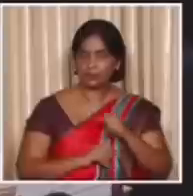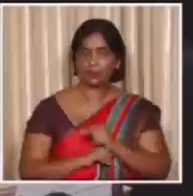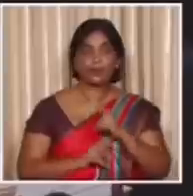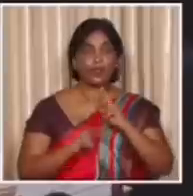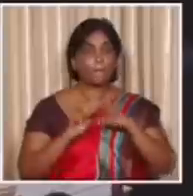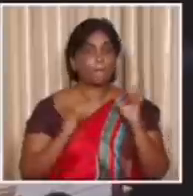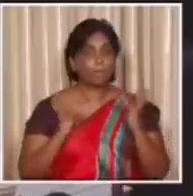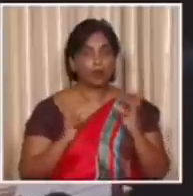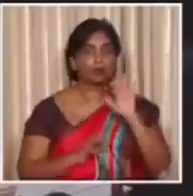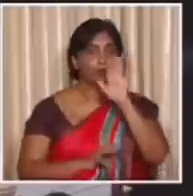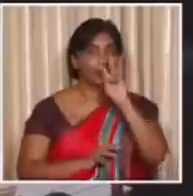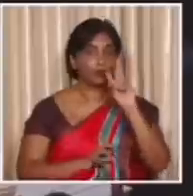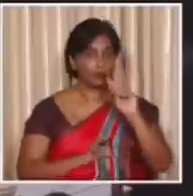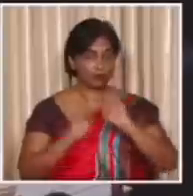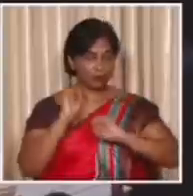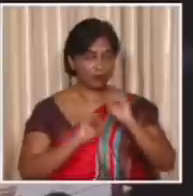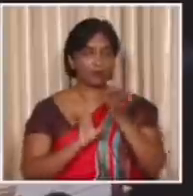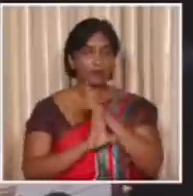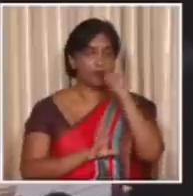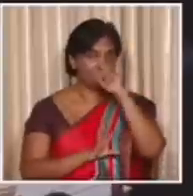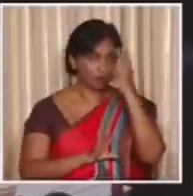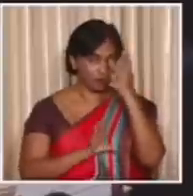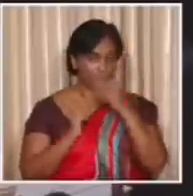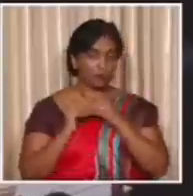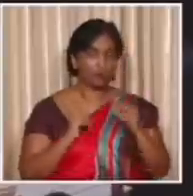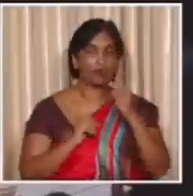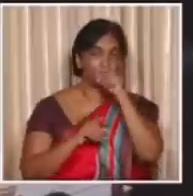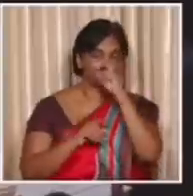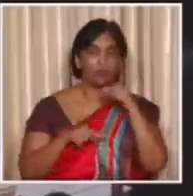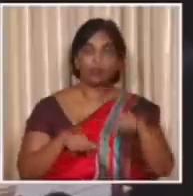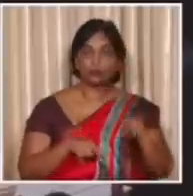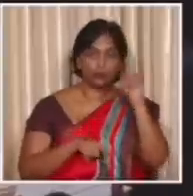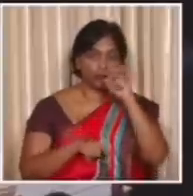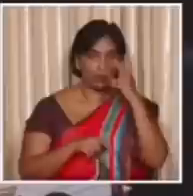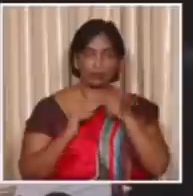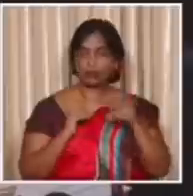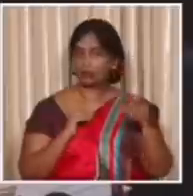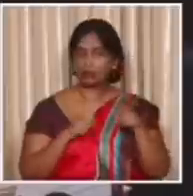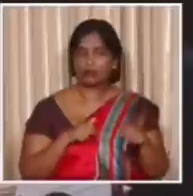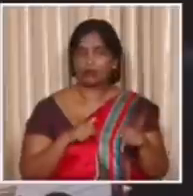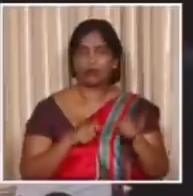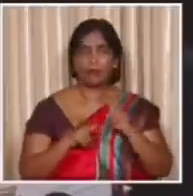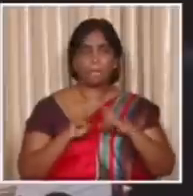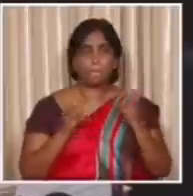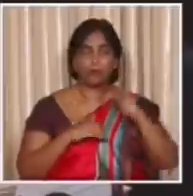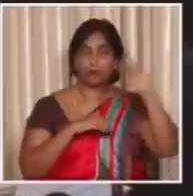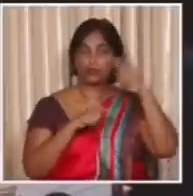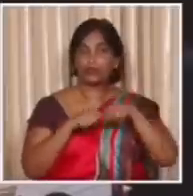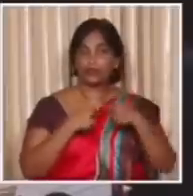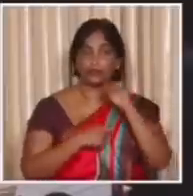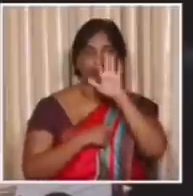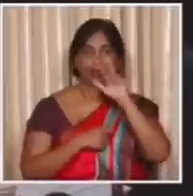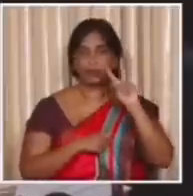පළතුරු 52% කින් ගිය අවුරුද්දේ මුල් මාස 3 හා 2 සහ මේ අවුරුද්දේ මුල් මාස 2 සංසන්දනය කරොත් පළතුරු සඳහා ආනන විදම